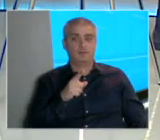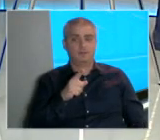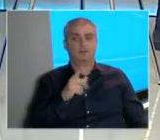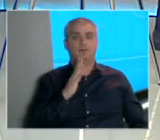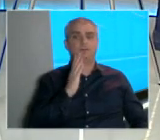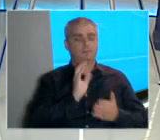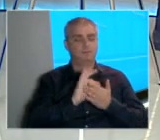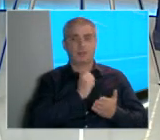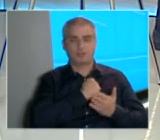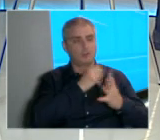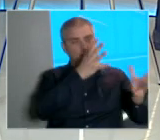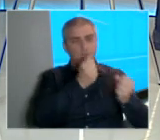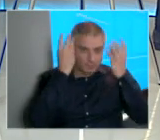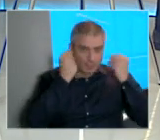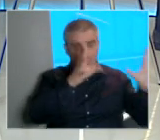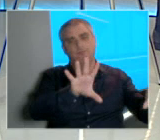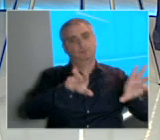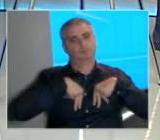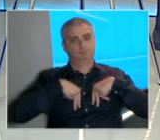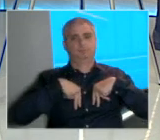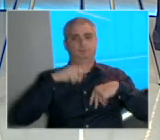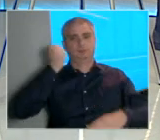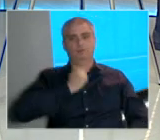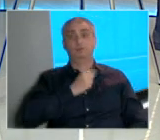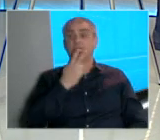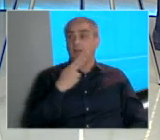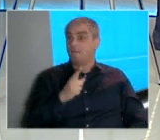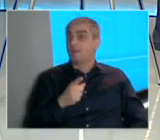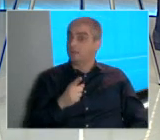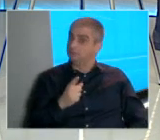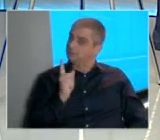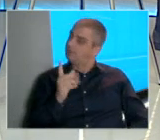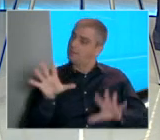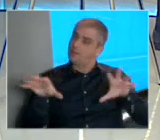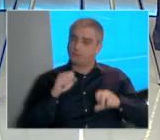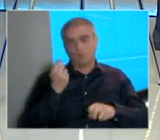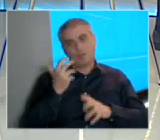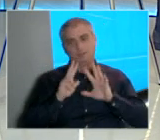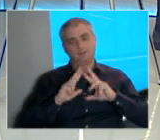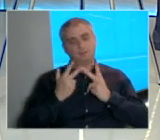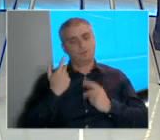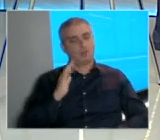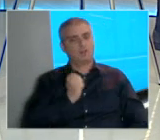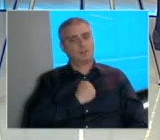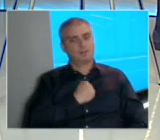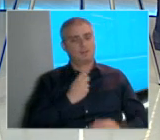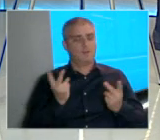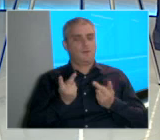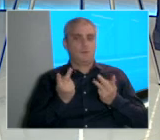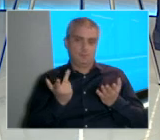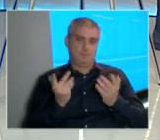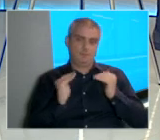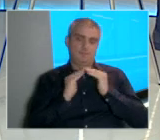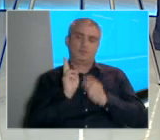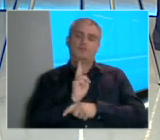את המשרד הדתות מידיים חרדיות, וזה כמובן הבטחה שאמורה למשוך עליו אולי את הציבור היותר דתי לייט, וככה הדתי